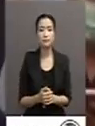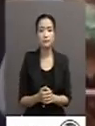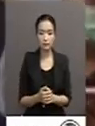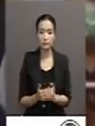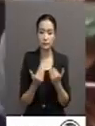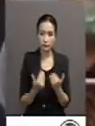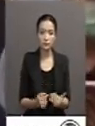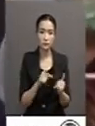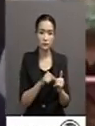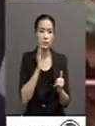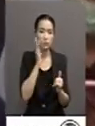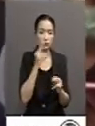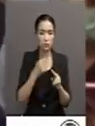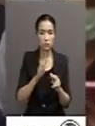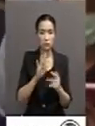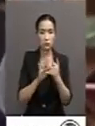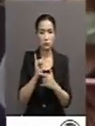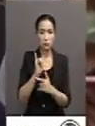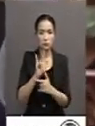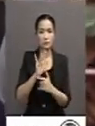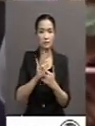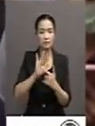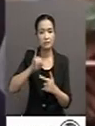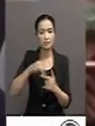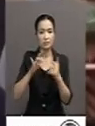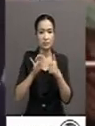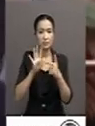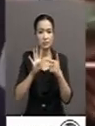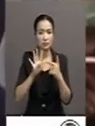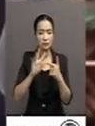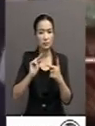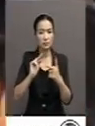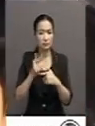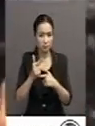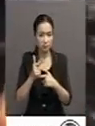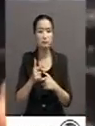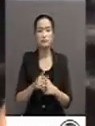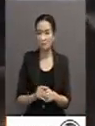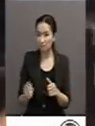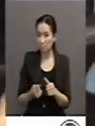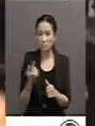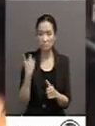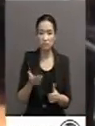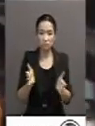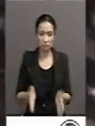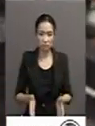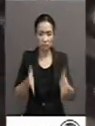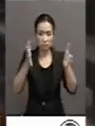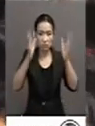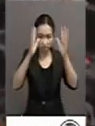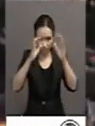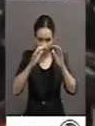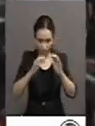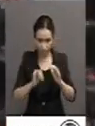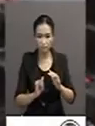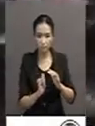ของคุณบุญแจ้งเรศละอองออกมาจากห้องโดยสารรถแบ็คโฮได้สำเร็จแล้วคือตอนที่อาคารถล่มร่างของคุณบุญแจ้งเนี่ยคุณผู้ชม